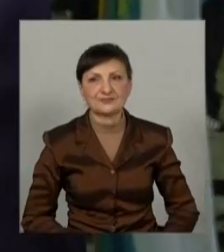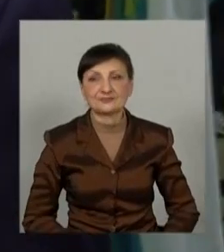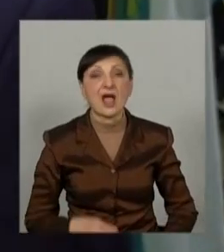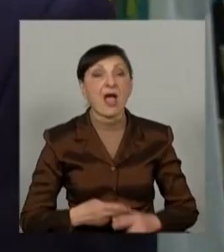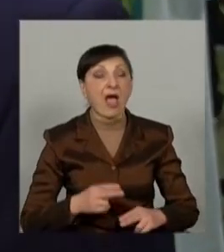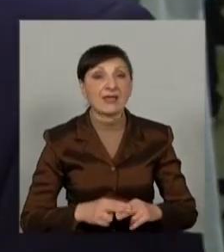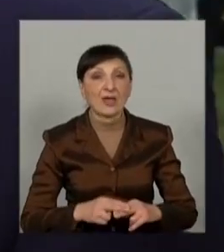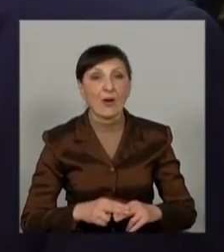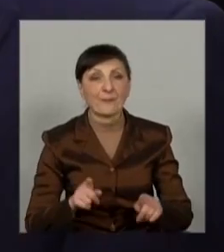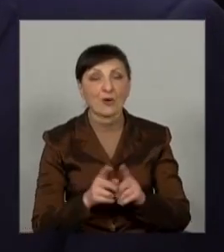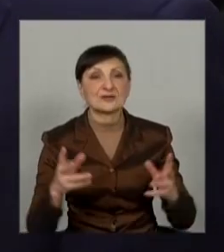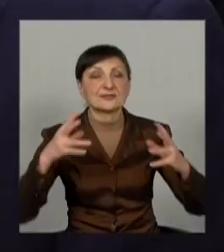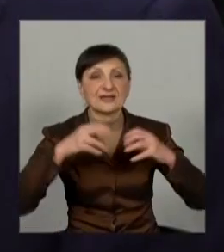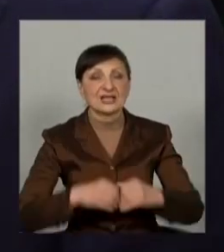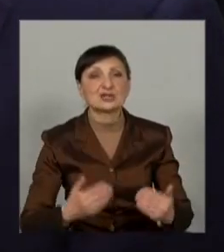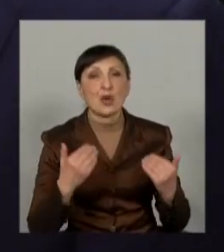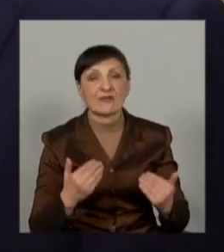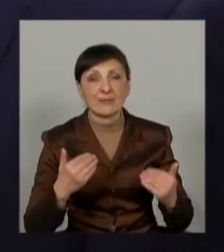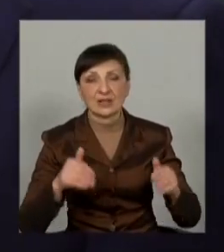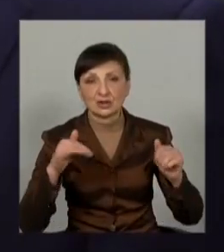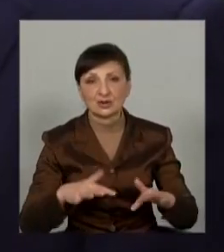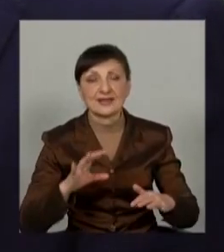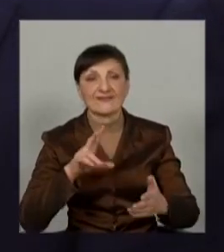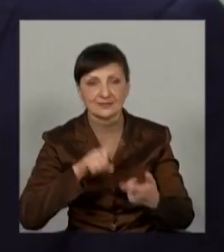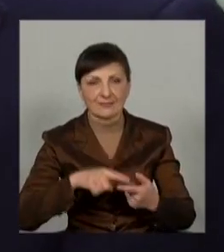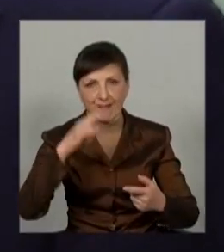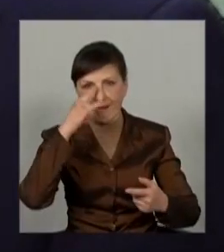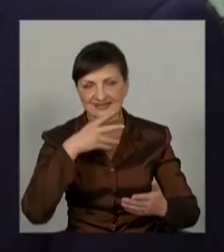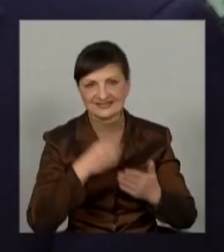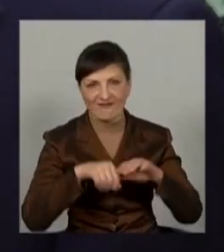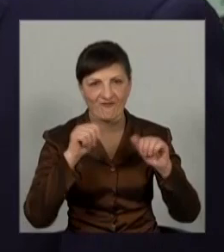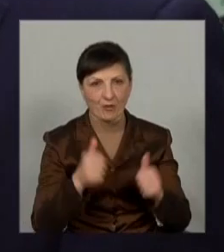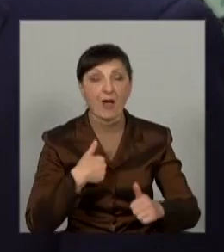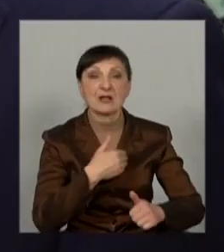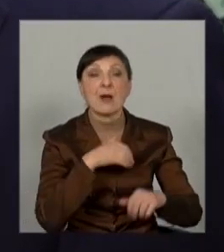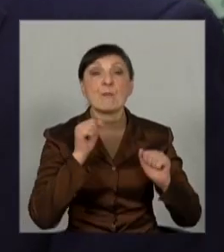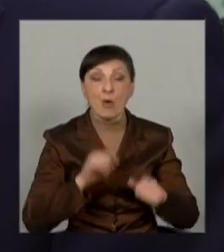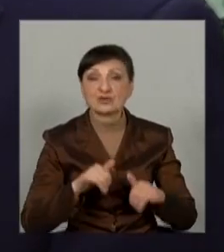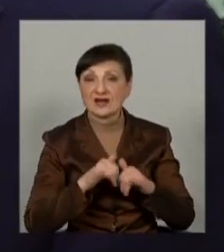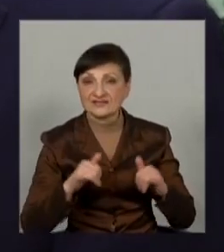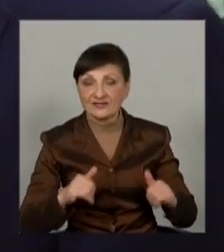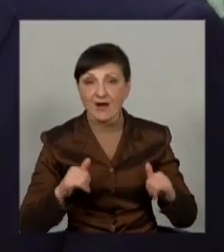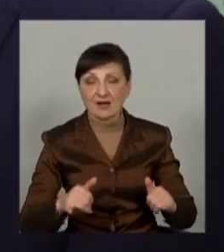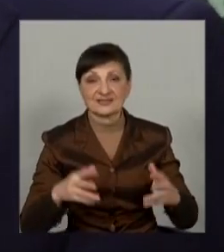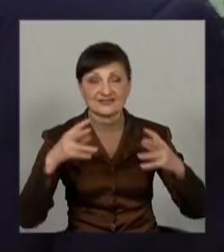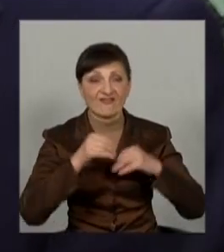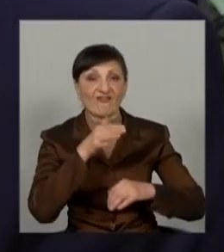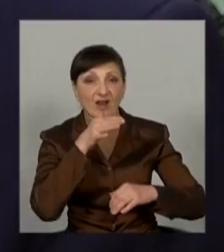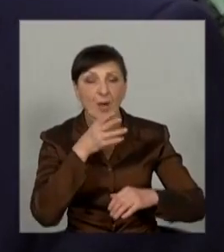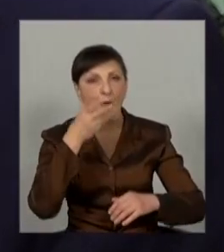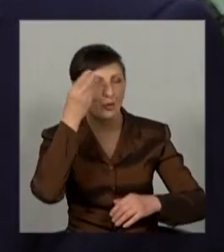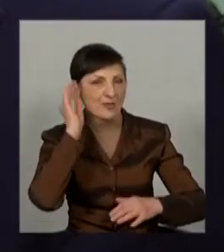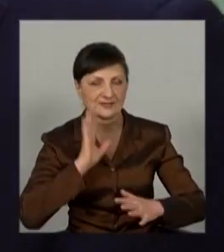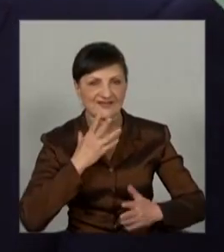своего рода коллаборация современных решений с национальным колоритом. Мы хотели показать, что можно развиваться в ногу со временем, но и не забывать